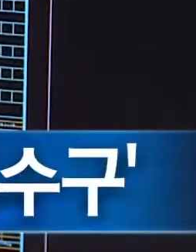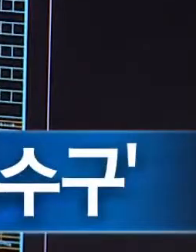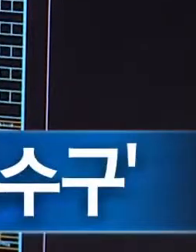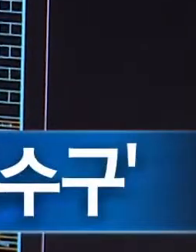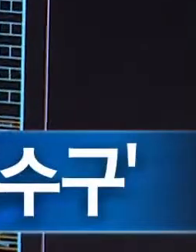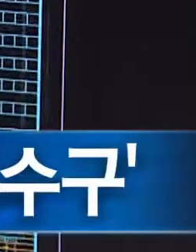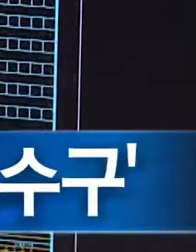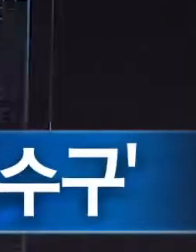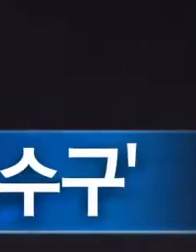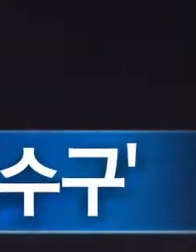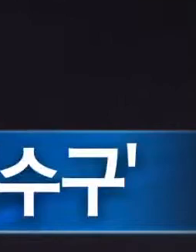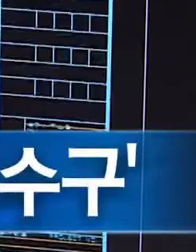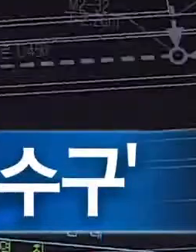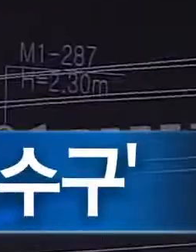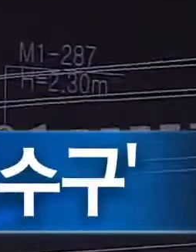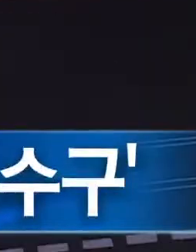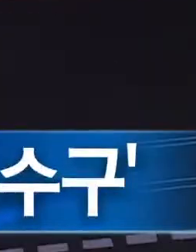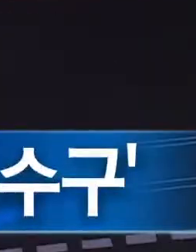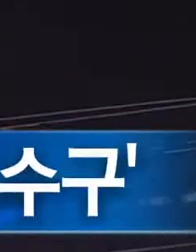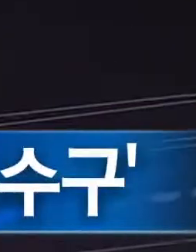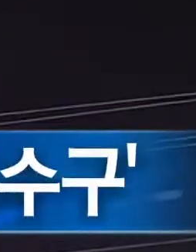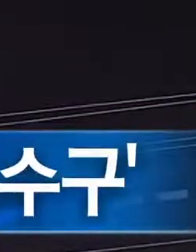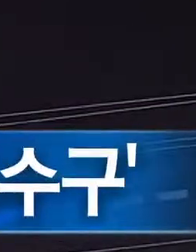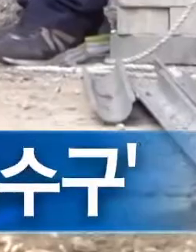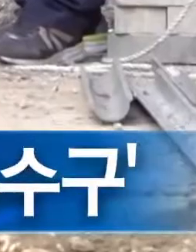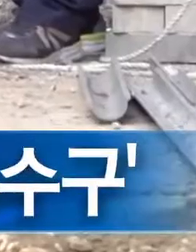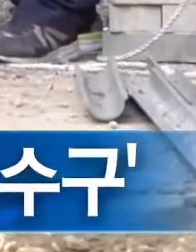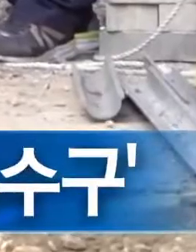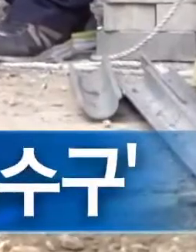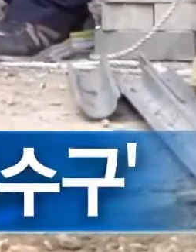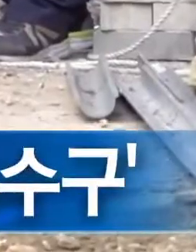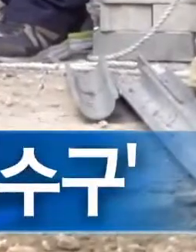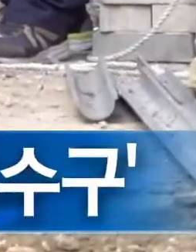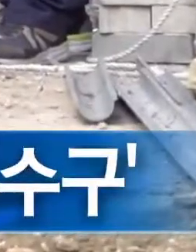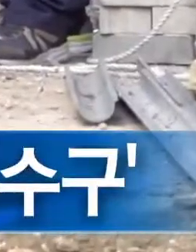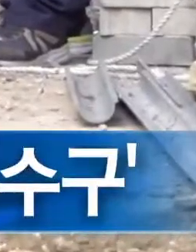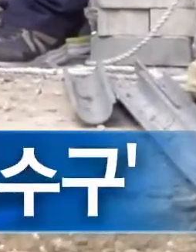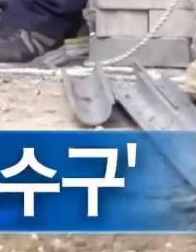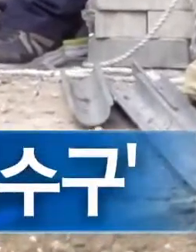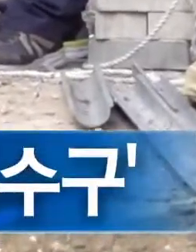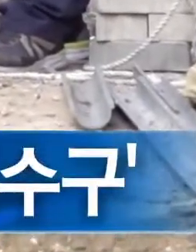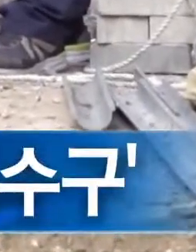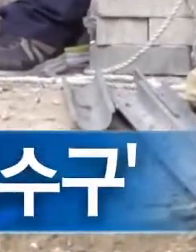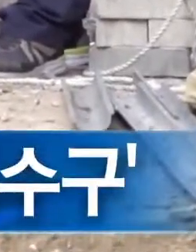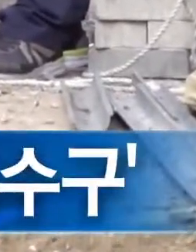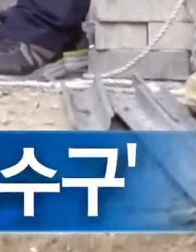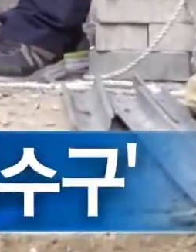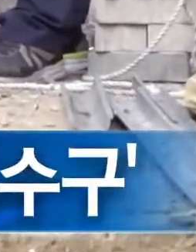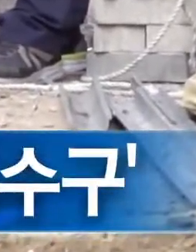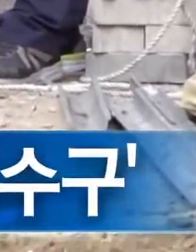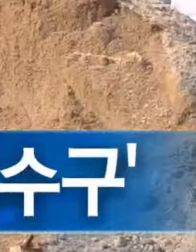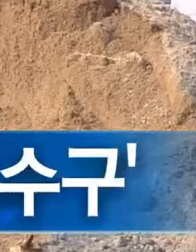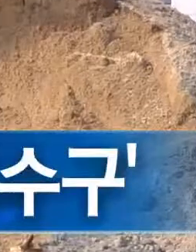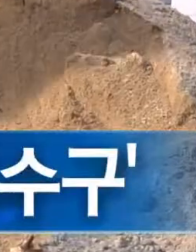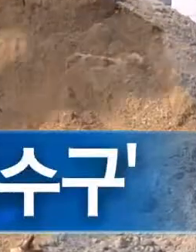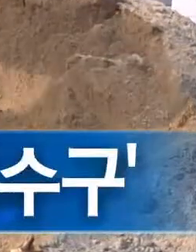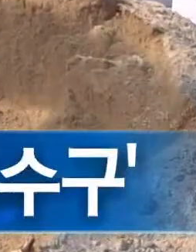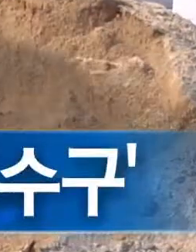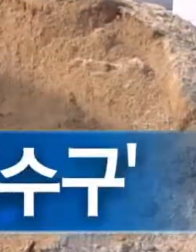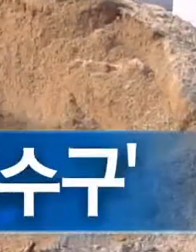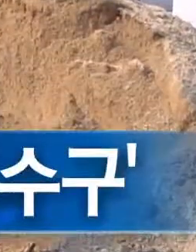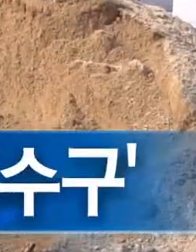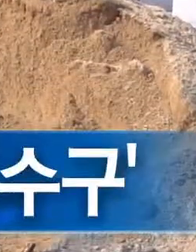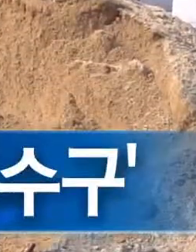매년 4개 분야 16개 세부 항목에 대한 종합평가를 시행하고 있으며 중랑구는 2019년